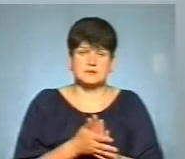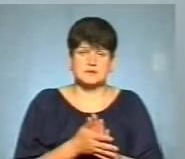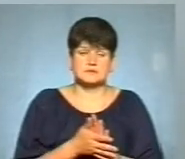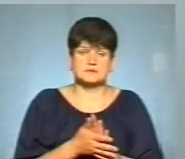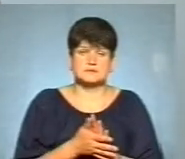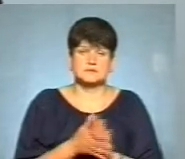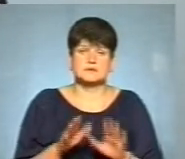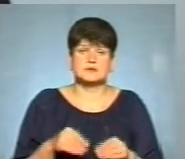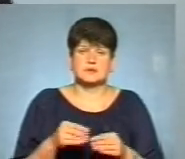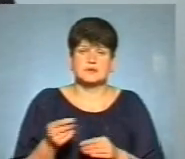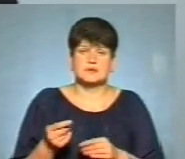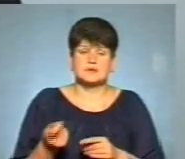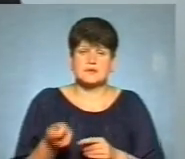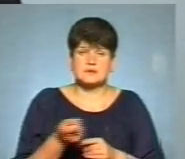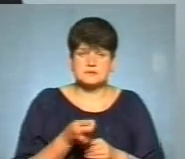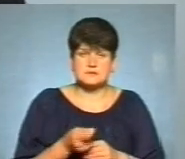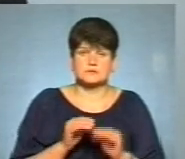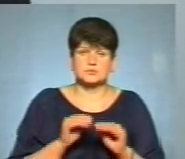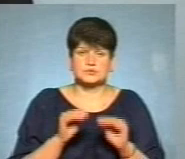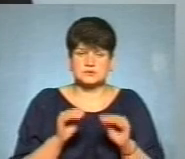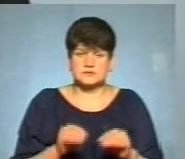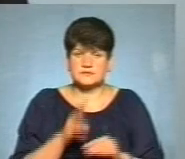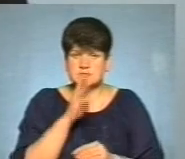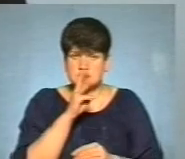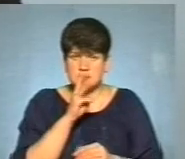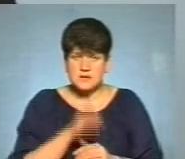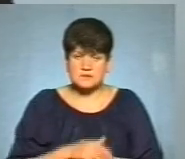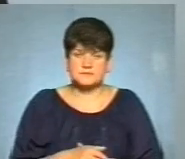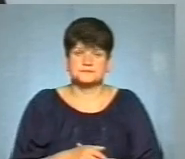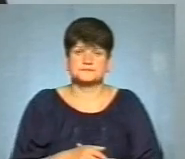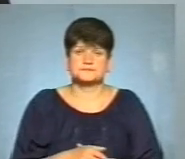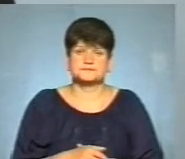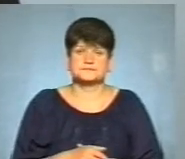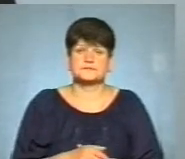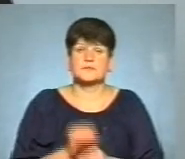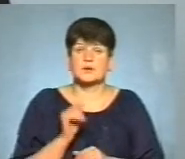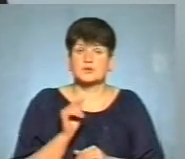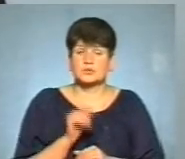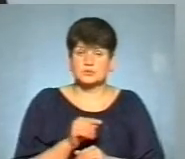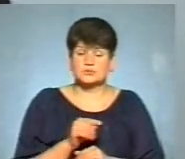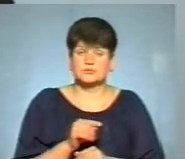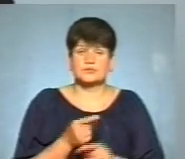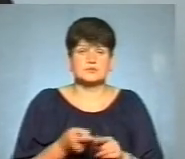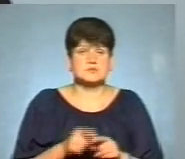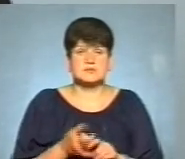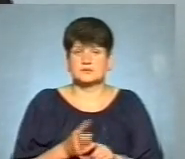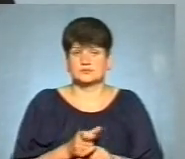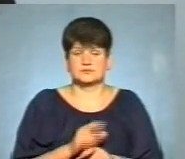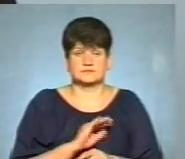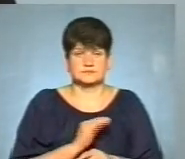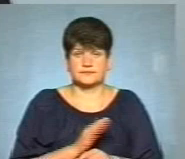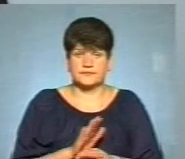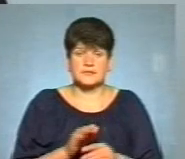понесені на насіння, посів і заробітна плата, будемо казати. Тому воно не суттєво,